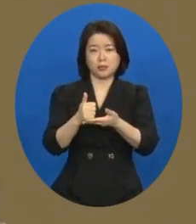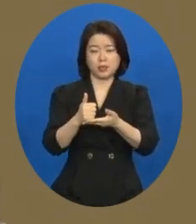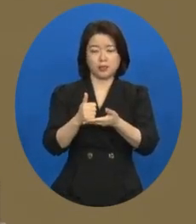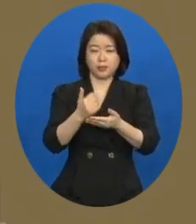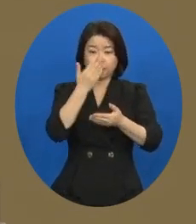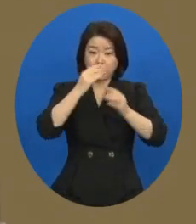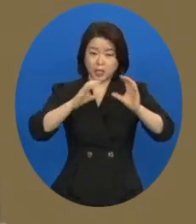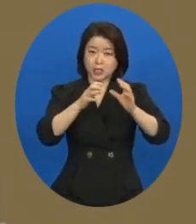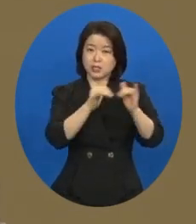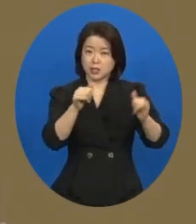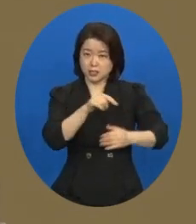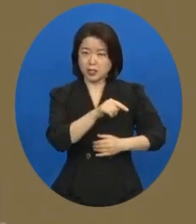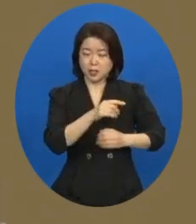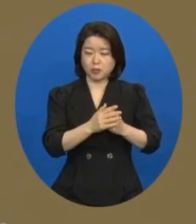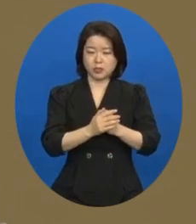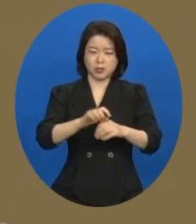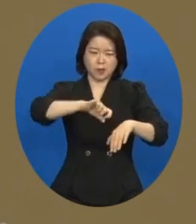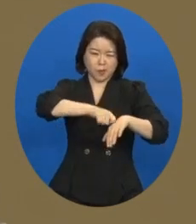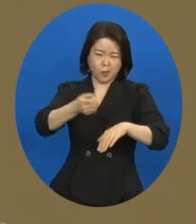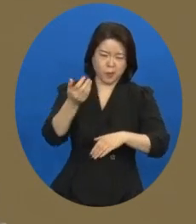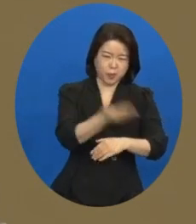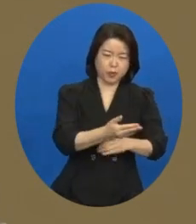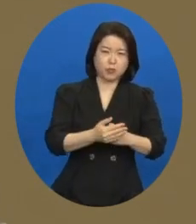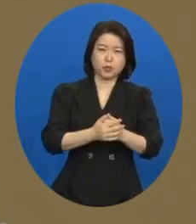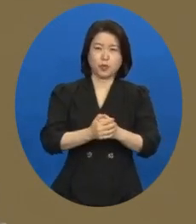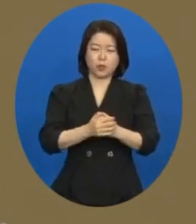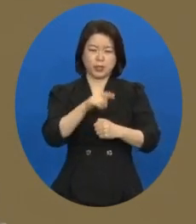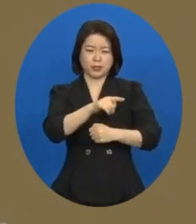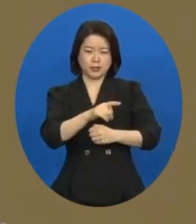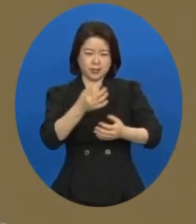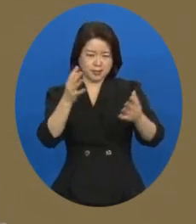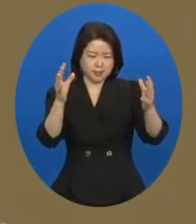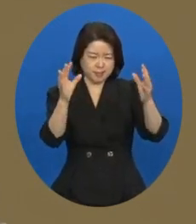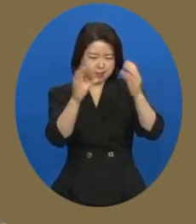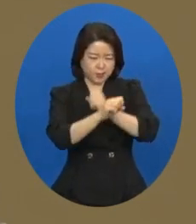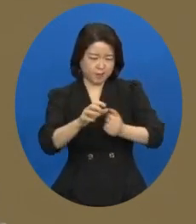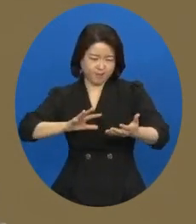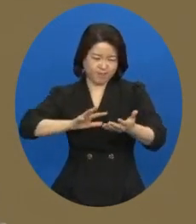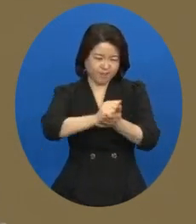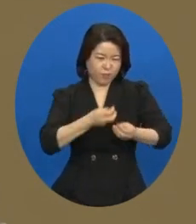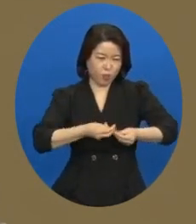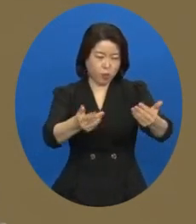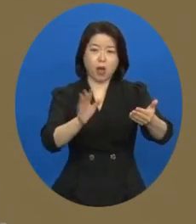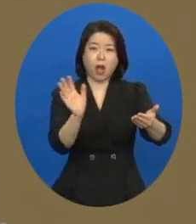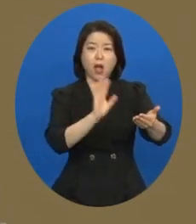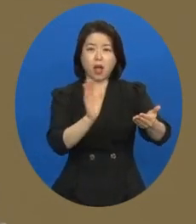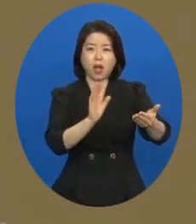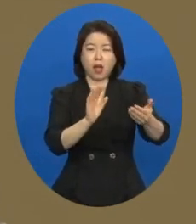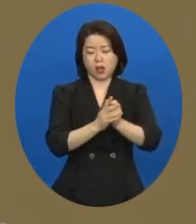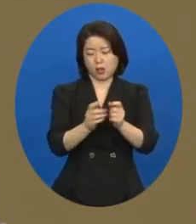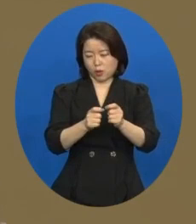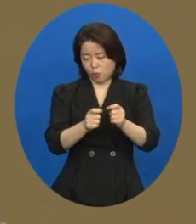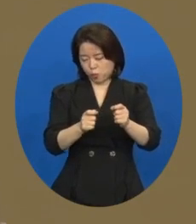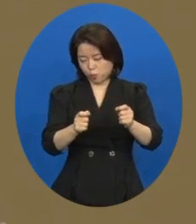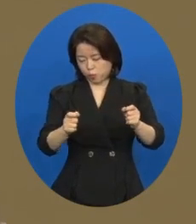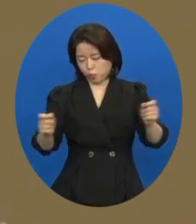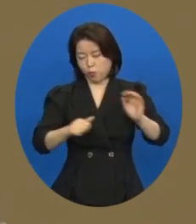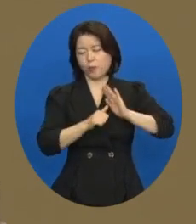이스라엘 백성들을 벌하고 그리고 그들을 멸하지 않으시고 오래